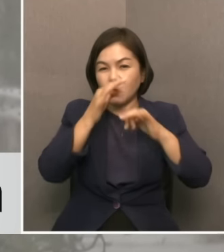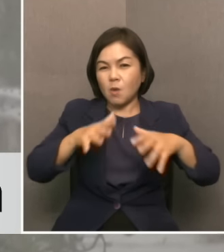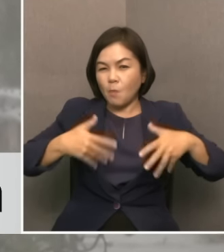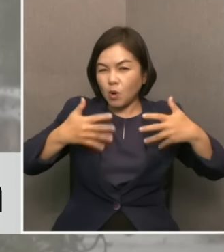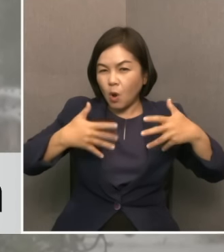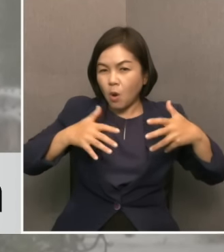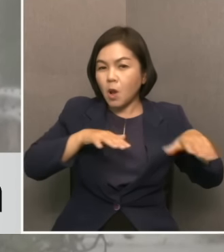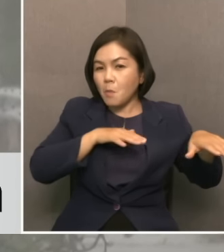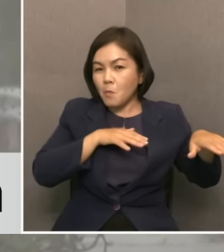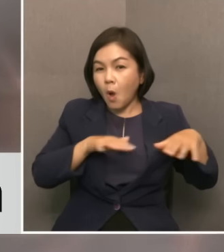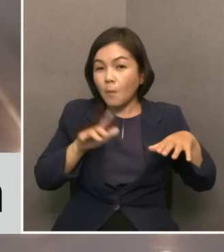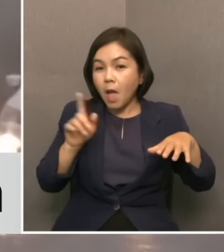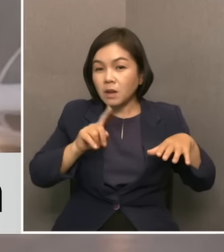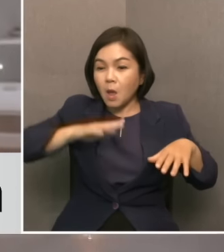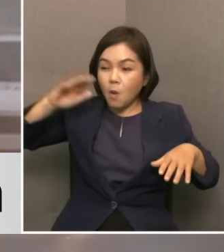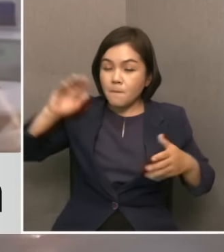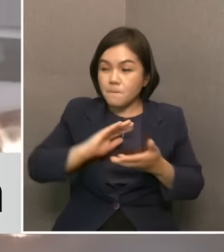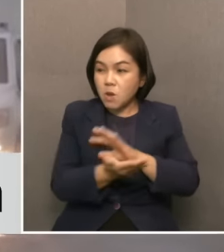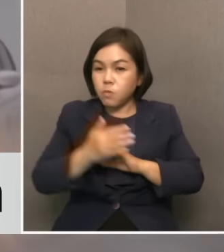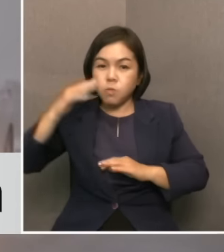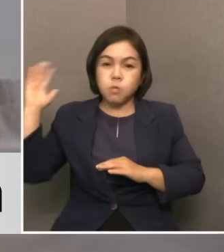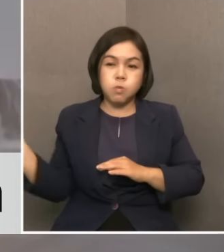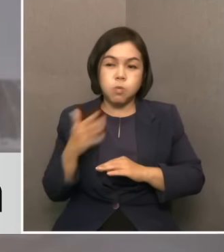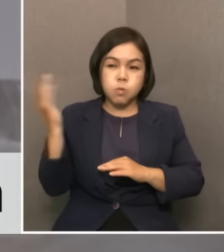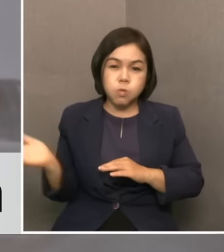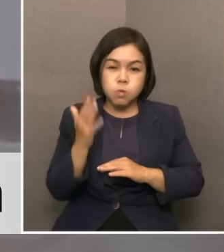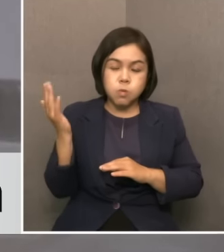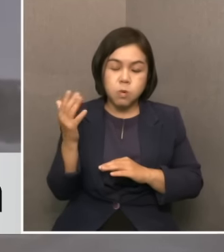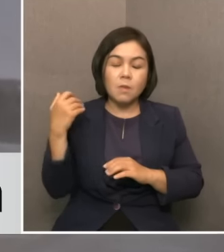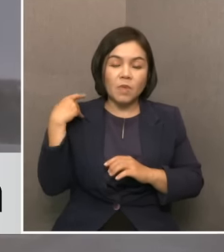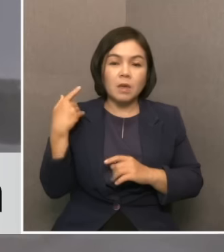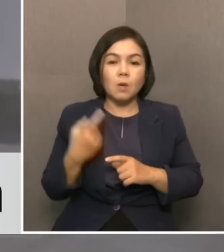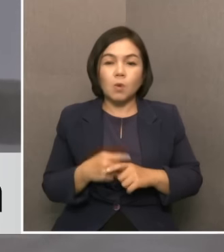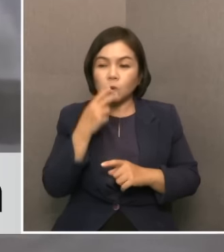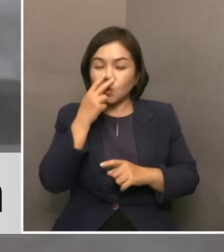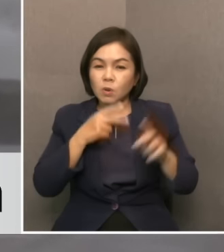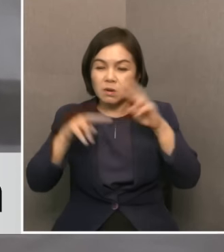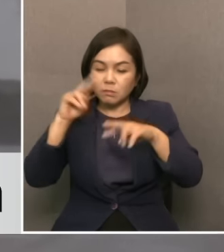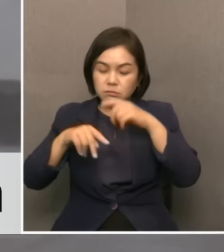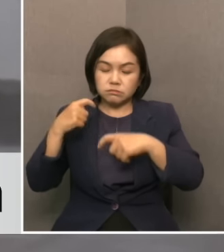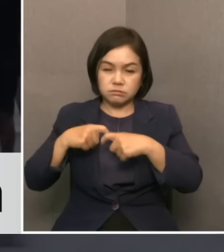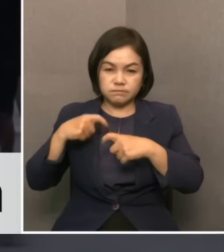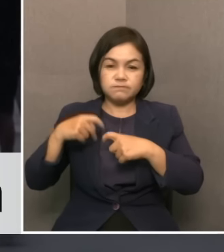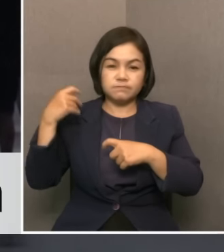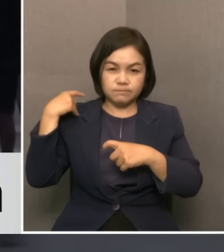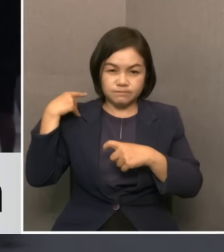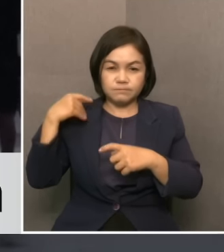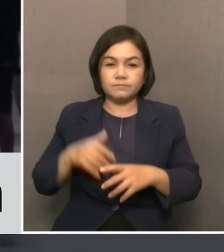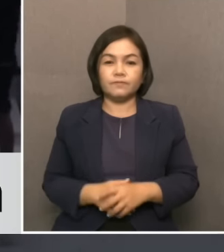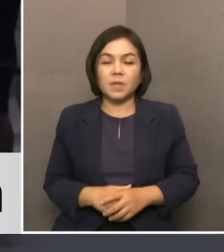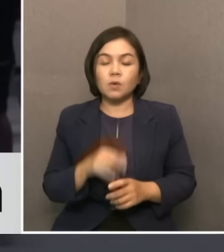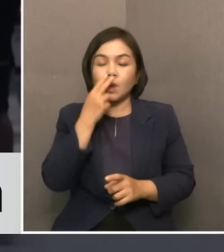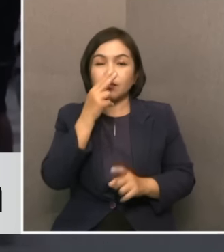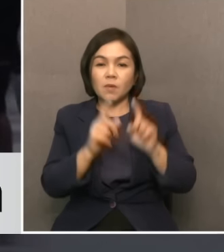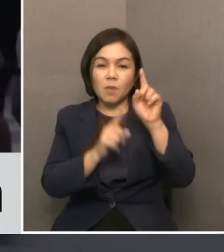พร้อมจะก่อให้เกิดพายุเฮอริเคนและสภาพอากาศแปรปรวนที่ยากจะควบคุมค่ะ การคาดการณ์นี้นะค